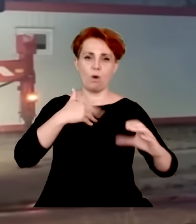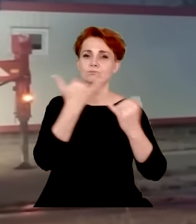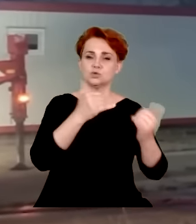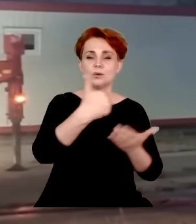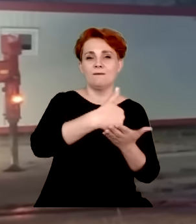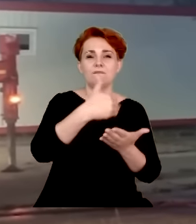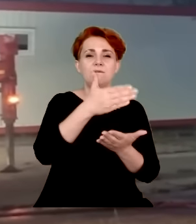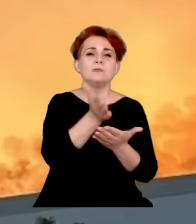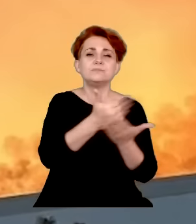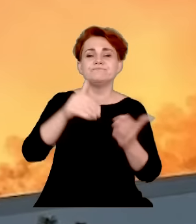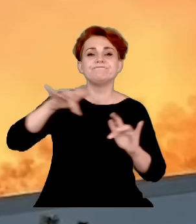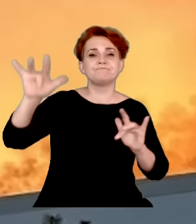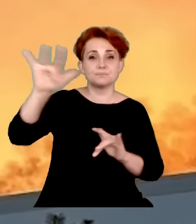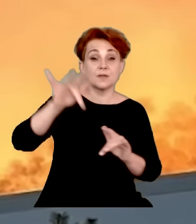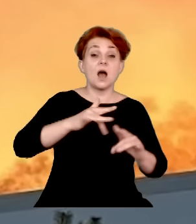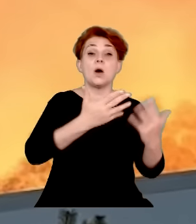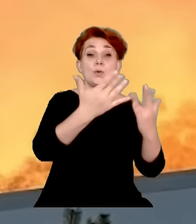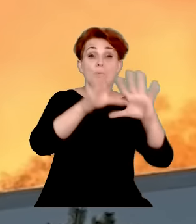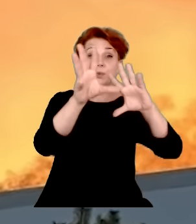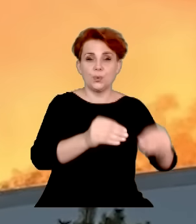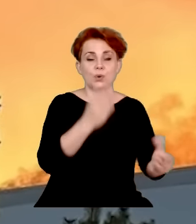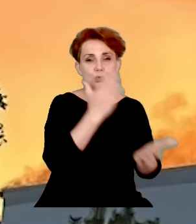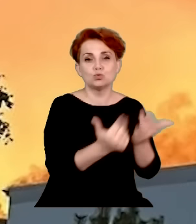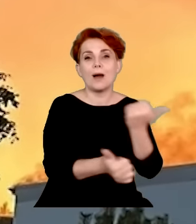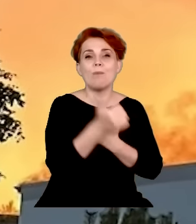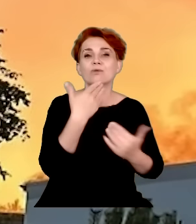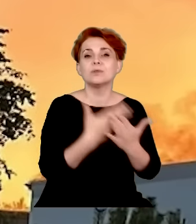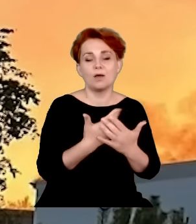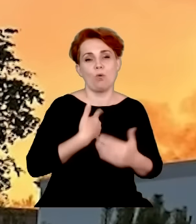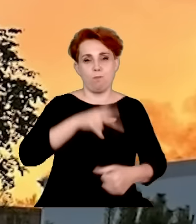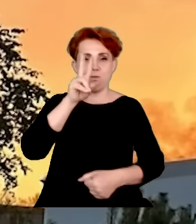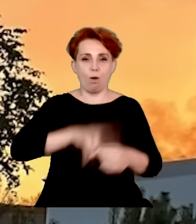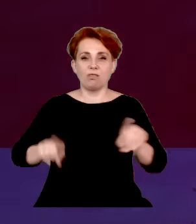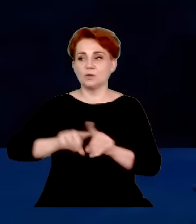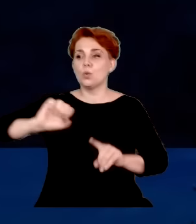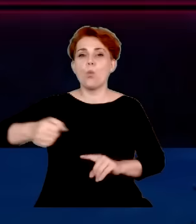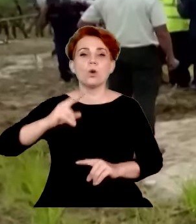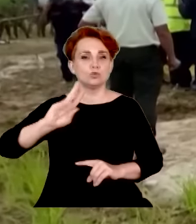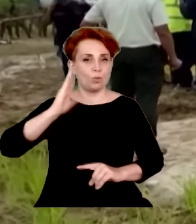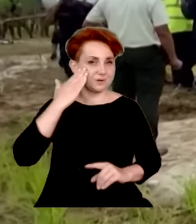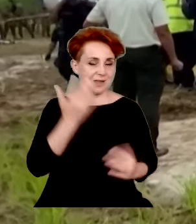wejherowskiego. Po opanowaniu ognia jego przyczyny mają ustalić policjanci i biegli z zakresu pożarnictwa.